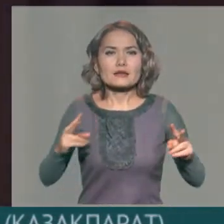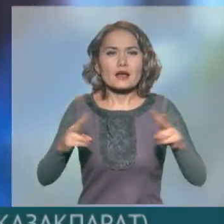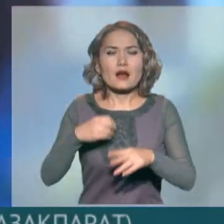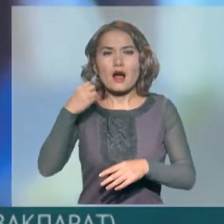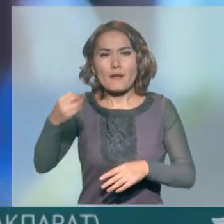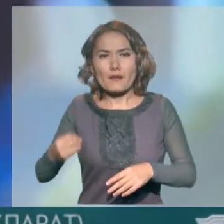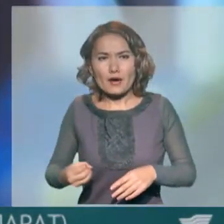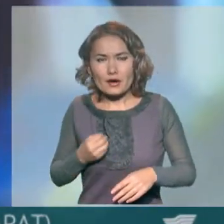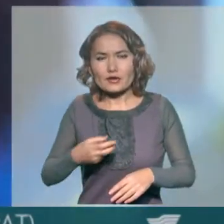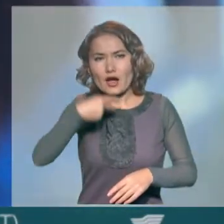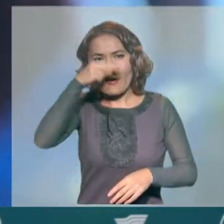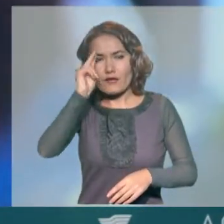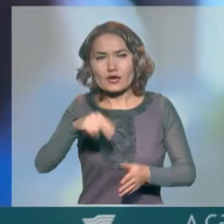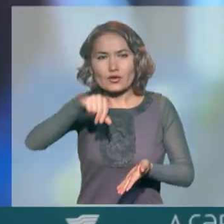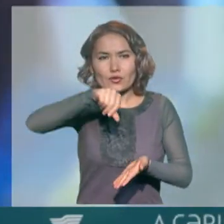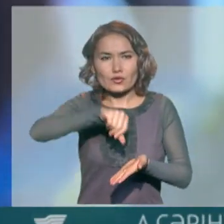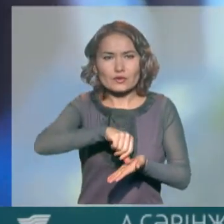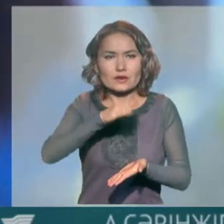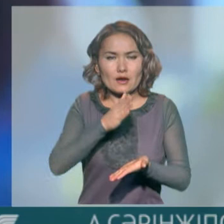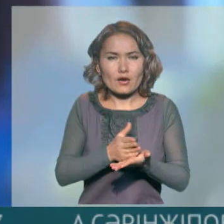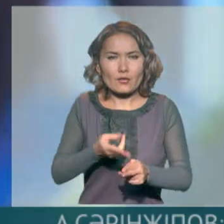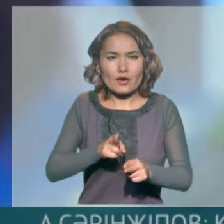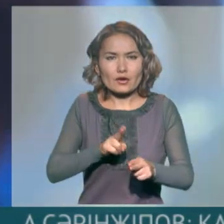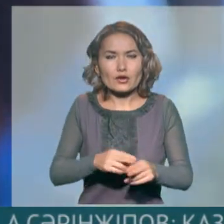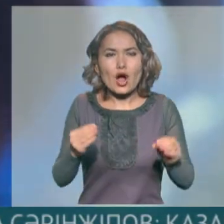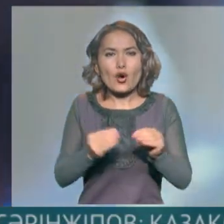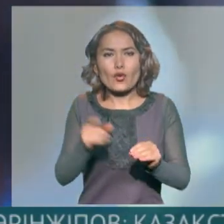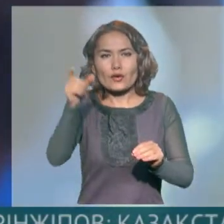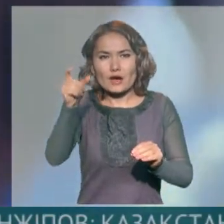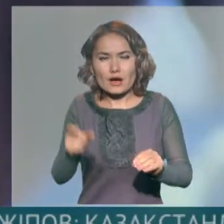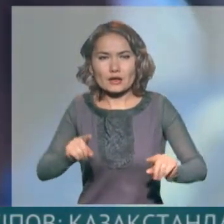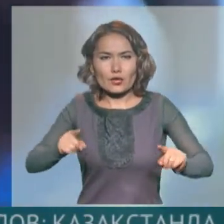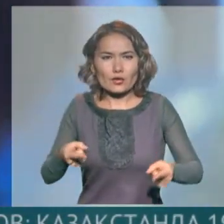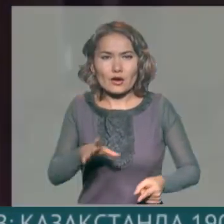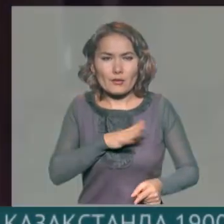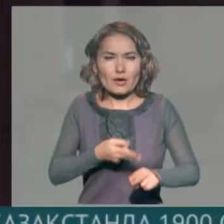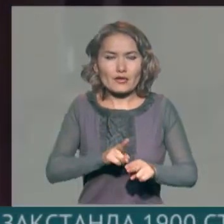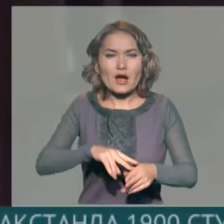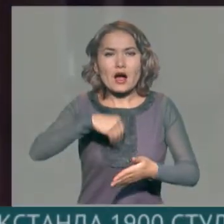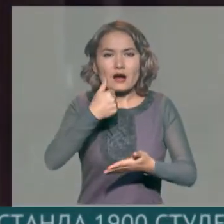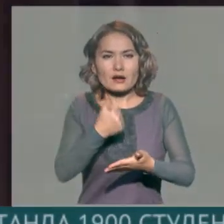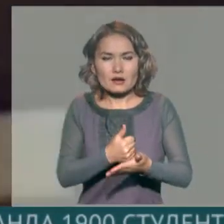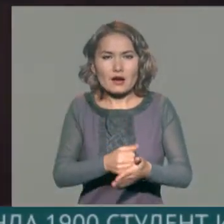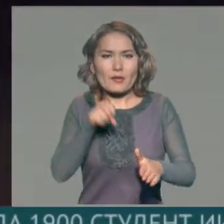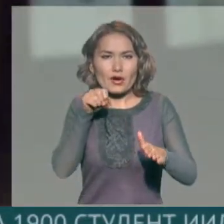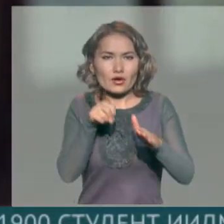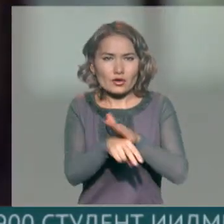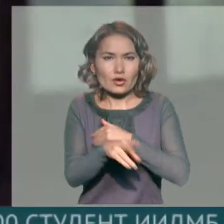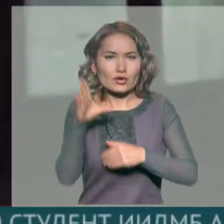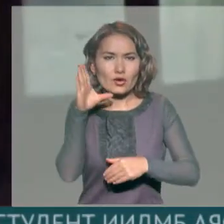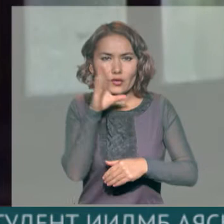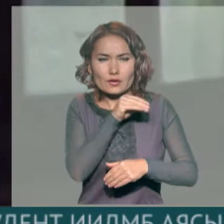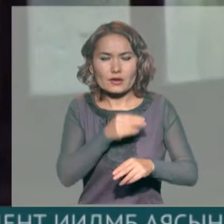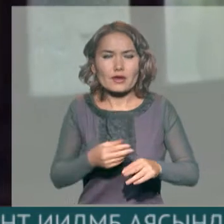қатысы бар деген күдікті Салах Абдысалам Леж ауданында автокөлік ішінде көзге түскен. Алайда ол қашып үлгерген көрінеді. Ал өткен түнде жүзеге